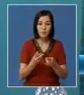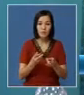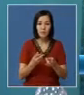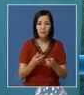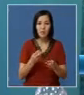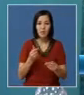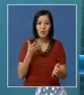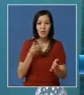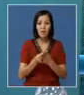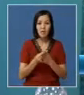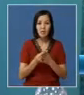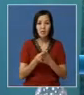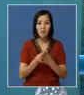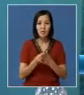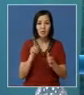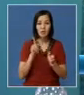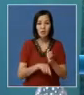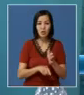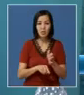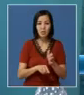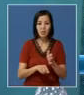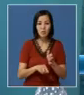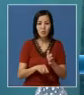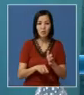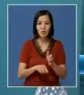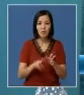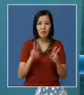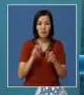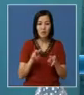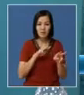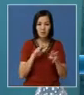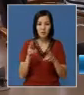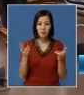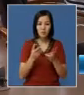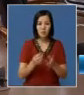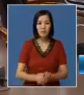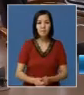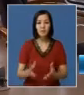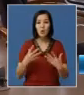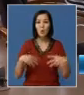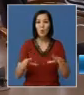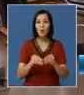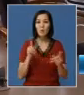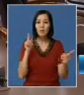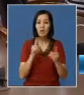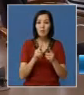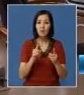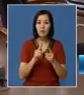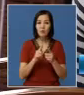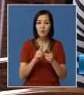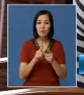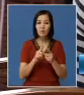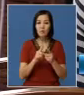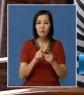ақылы медициналық көмекті жеңілдету шарасын қарастыру қажет. Осыны бақылауға алыңыздар. Қоғамды қабылдау кезінде 15 шақты тұрғын